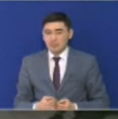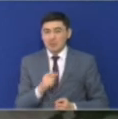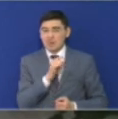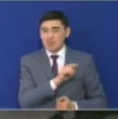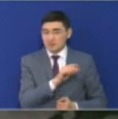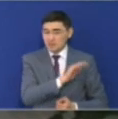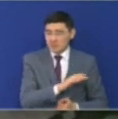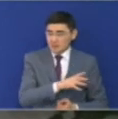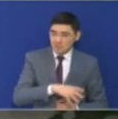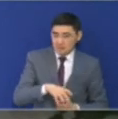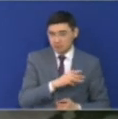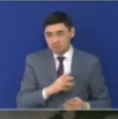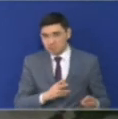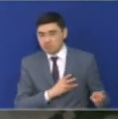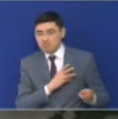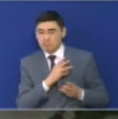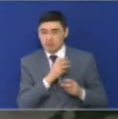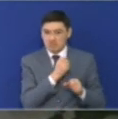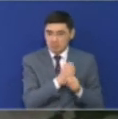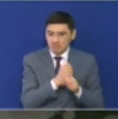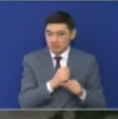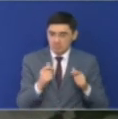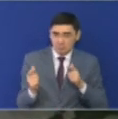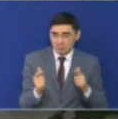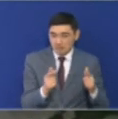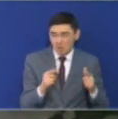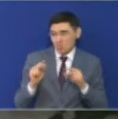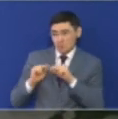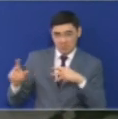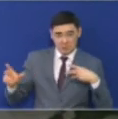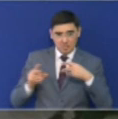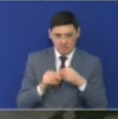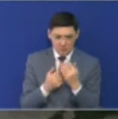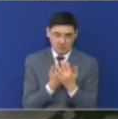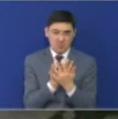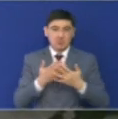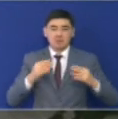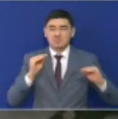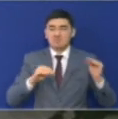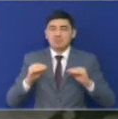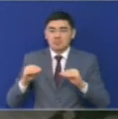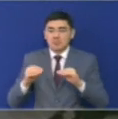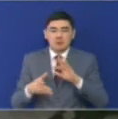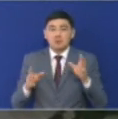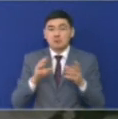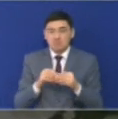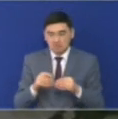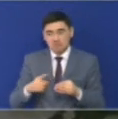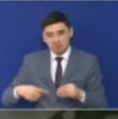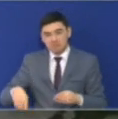Все ребята готовились с энтузиазмом. Вместе с педагогами они смастерили много различных поделок, которые, безусловно, привлекают